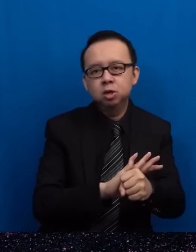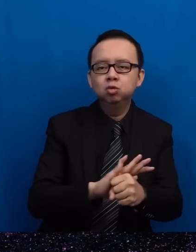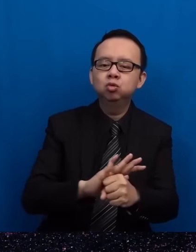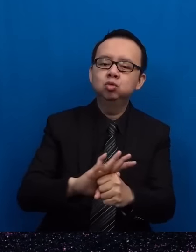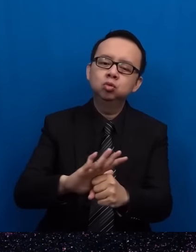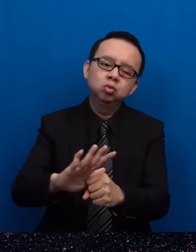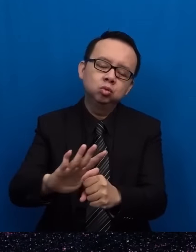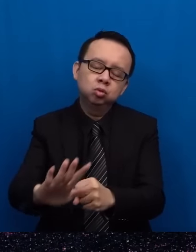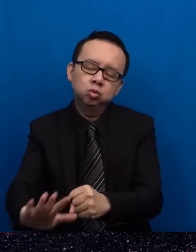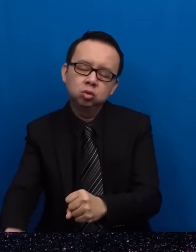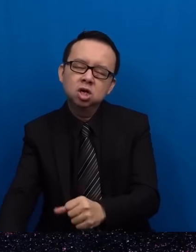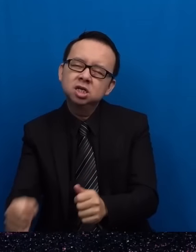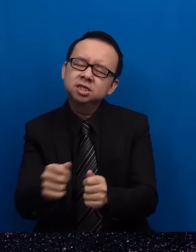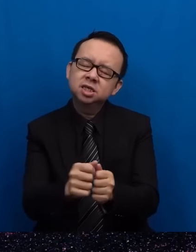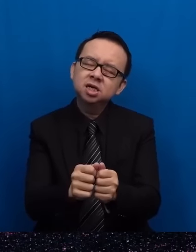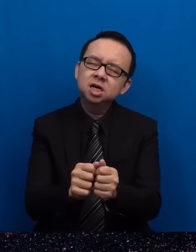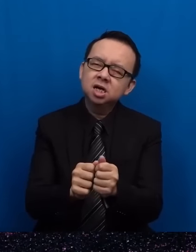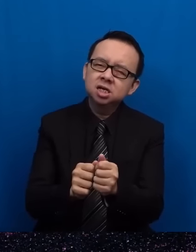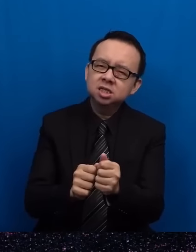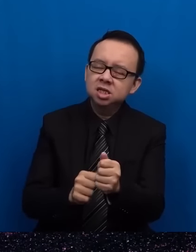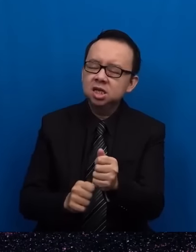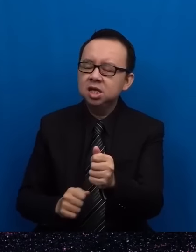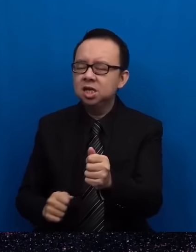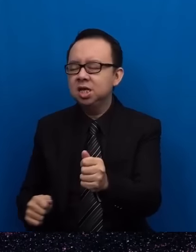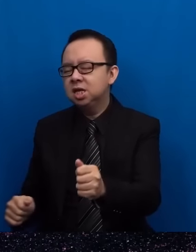sejahtera penuh.